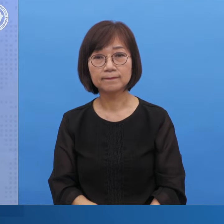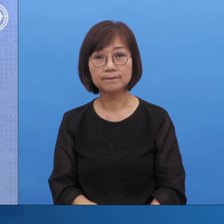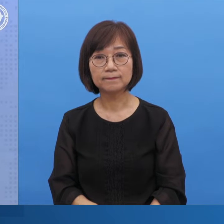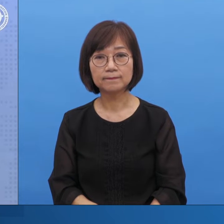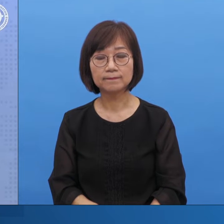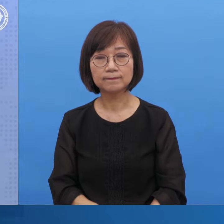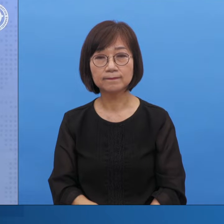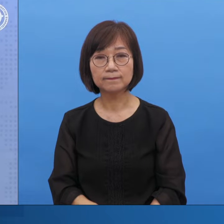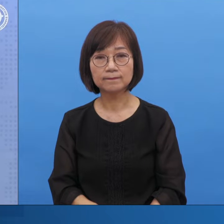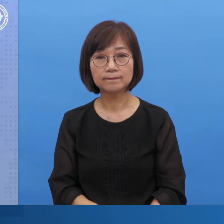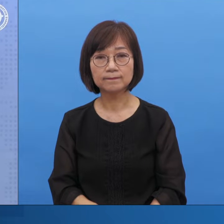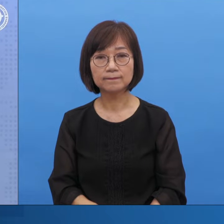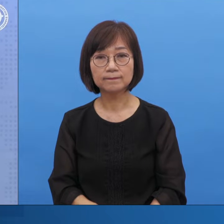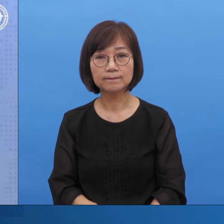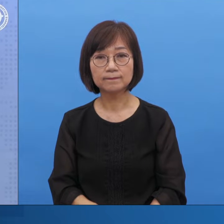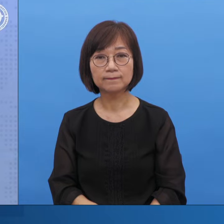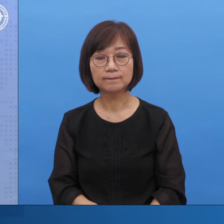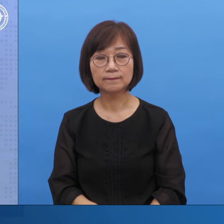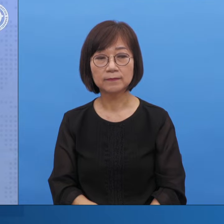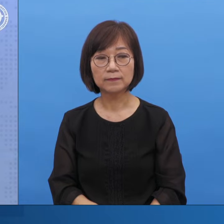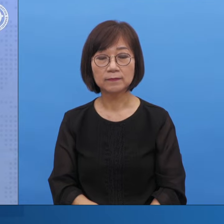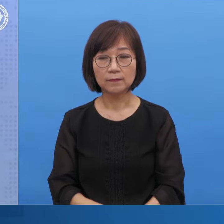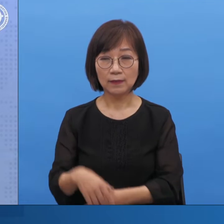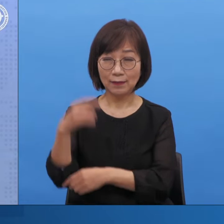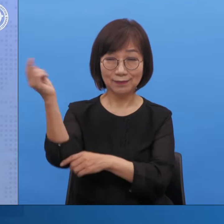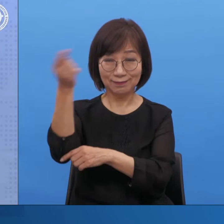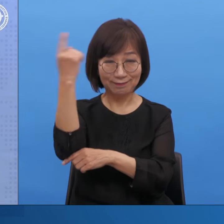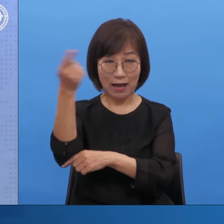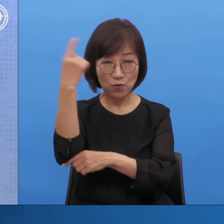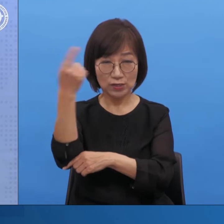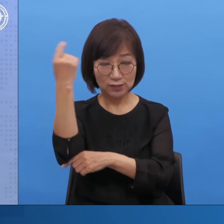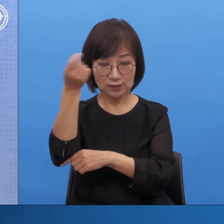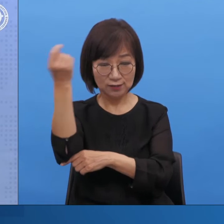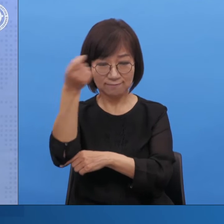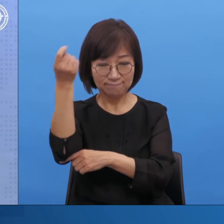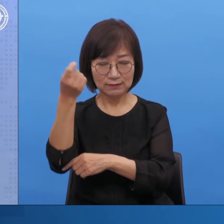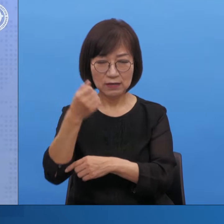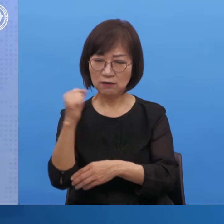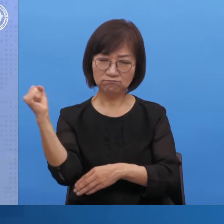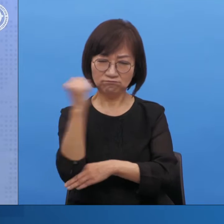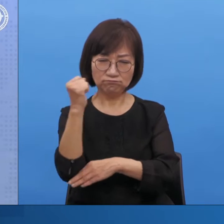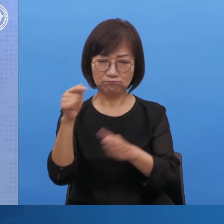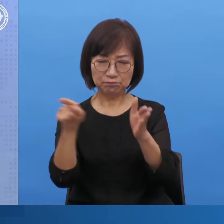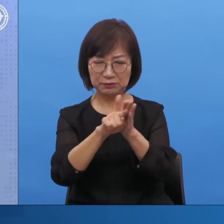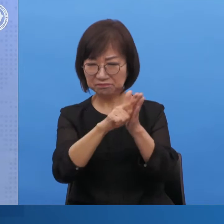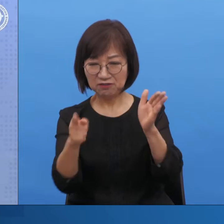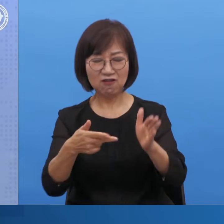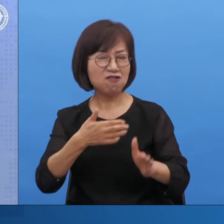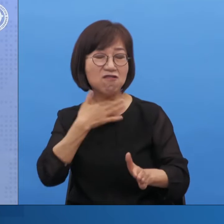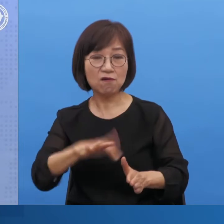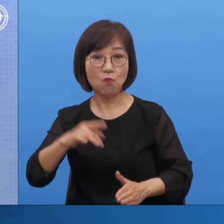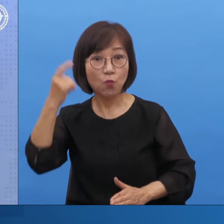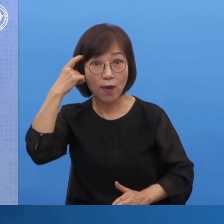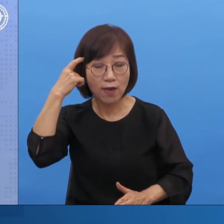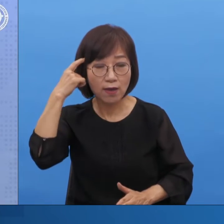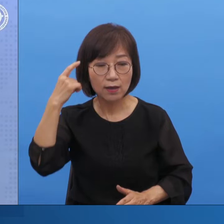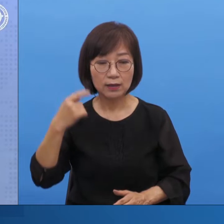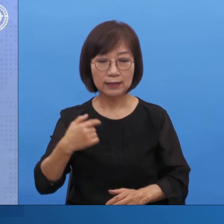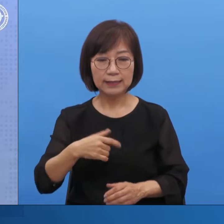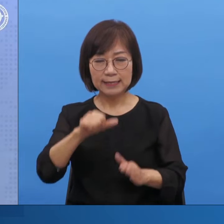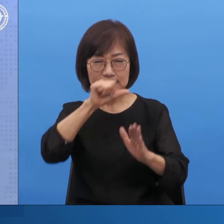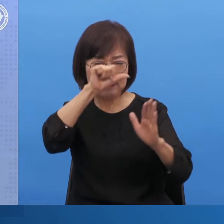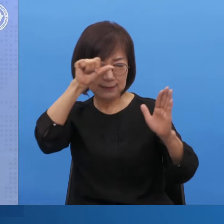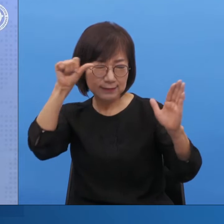다윗이 절대로 무너지지 않은 이유가 뭐냐? 자기 인생의 기초 바닥이 든든한